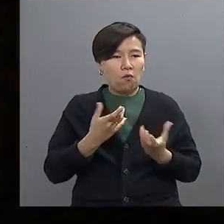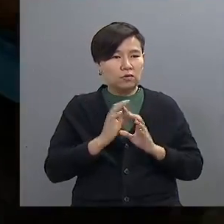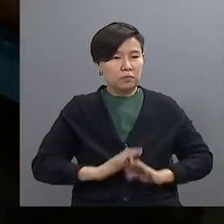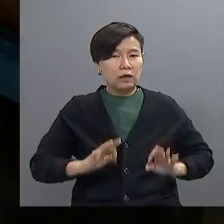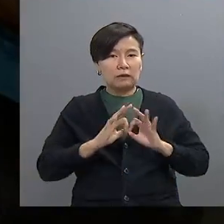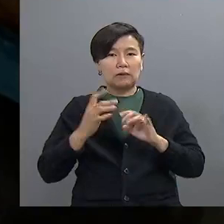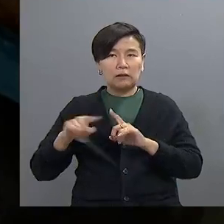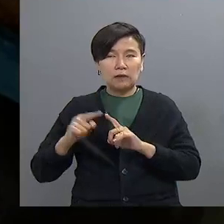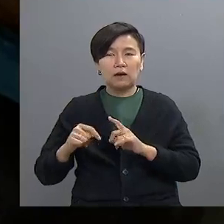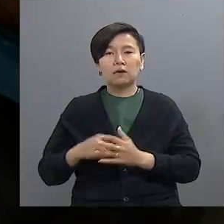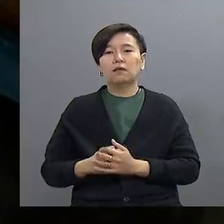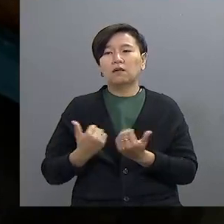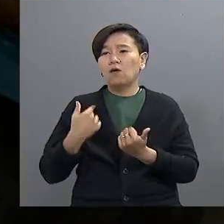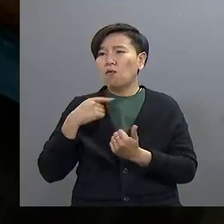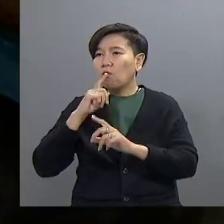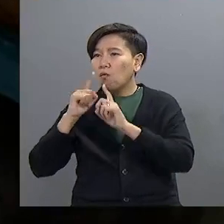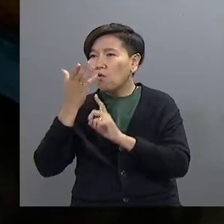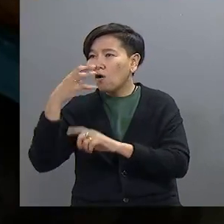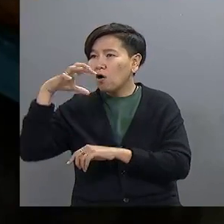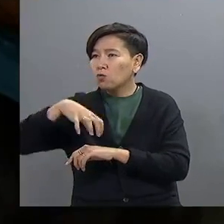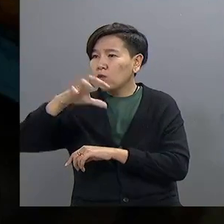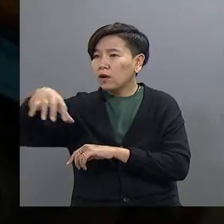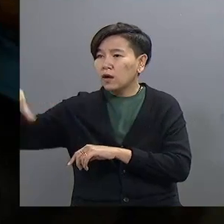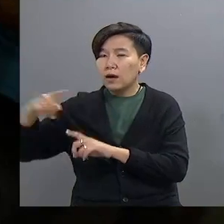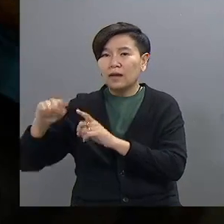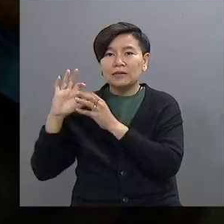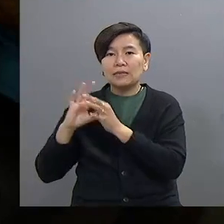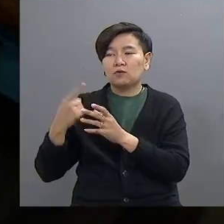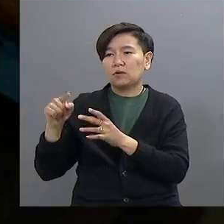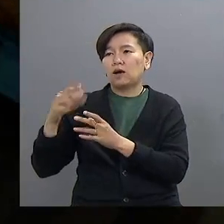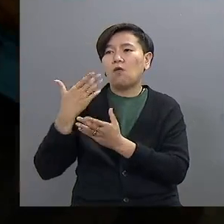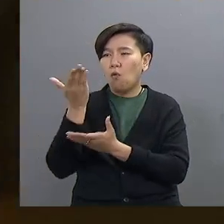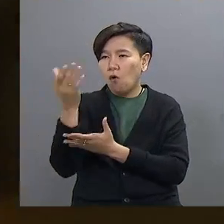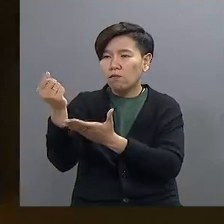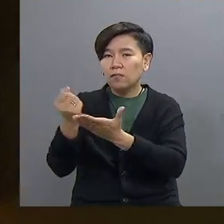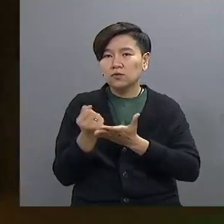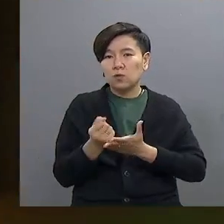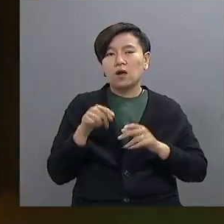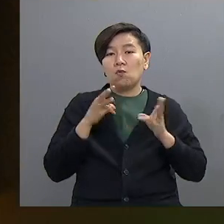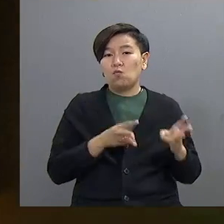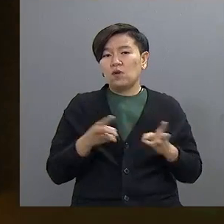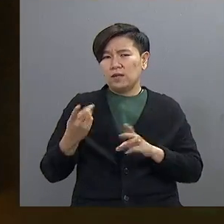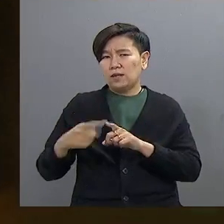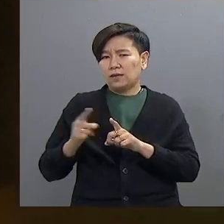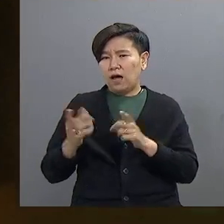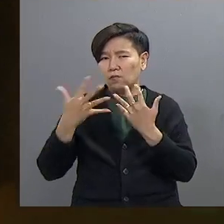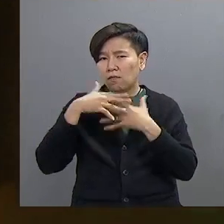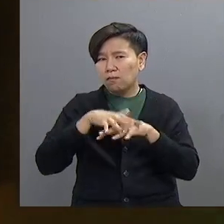ความช่วยเหลือไปยังหน่วยงานที่เกี่ยวข้องแล้วค่ะคือเราใช้วิธีบูรณาการนะคะหลายหน่วยงานที่เกี่ยวข้องมาช่วยเหลือกัน